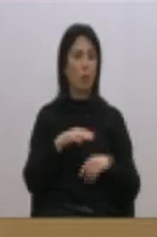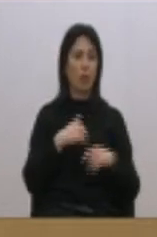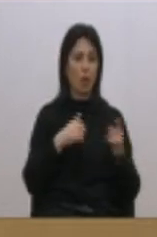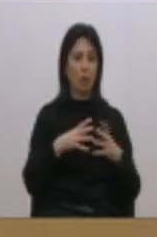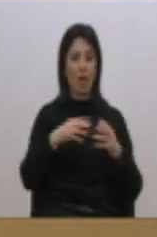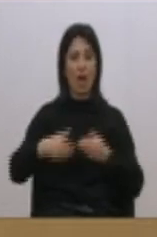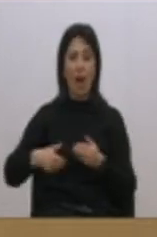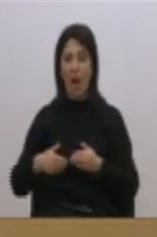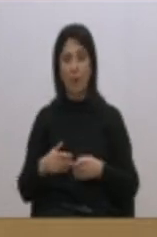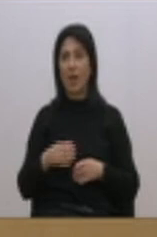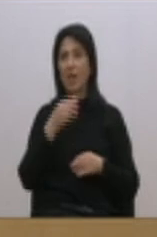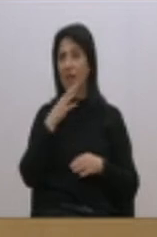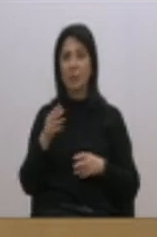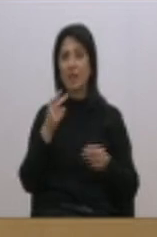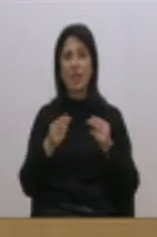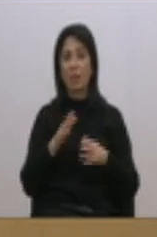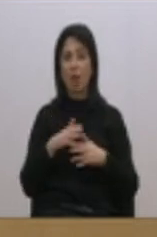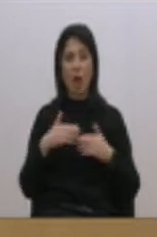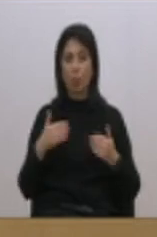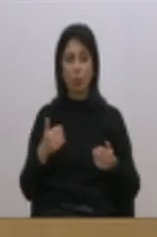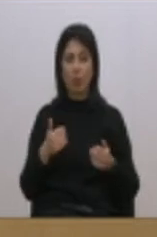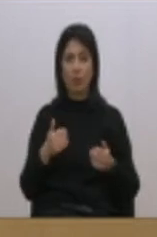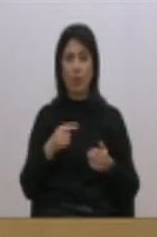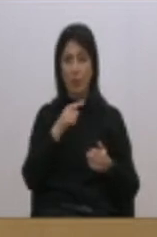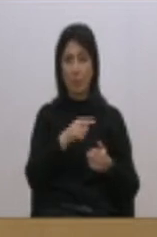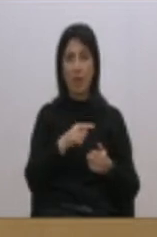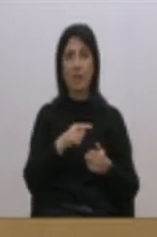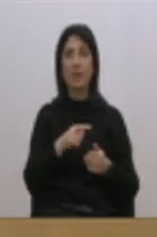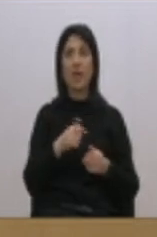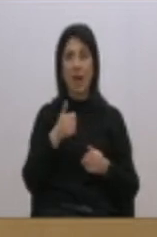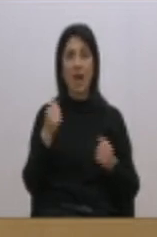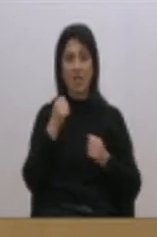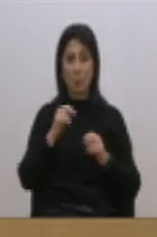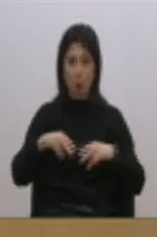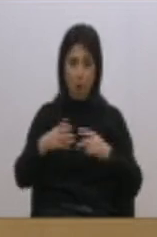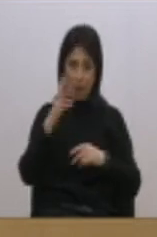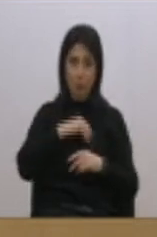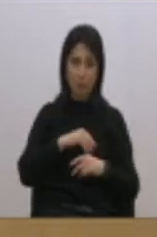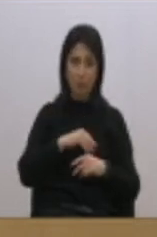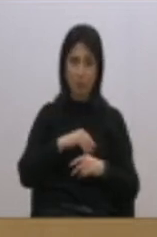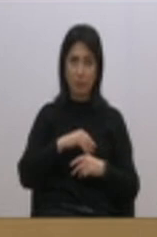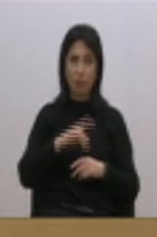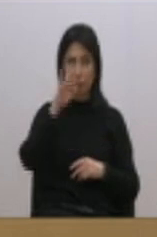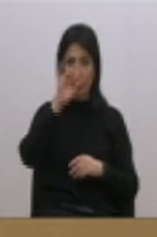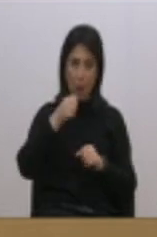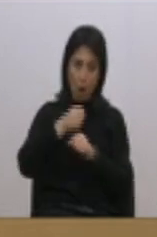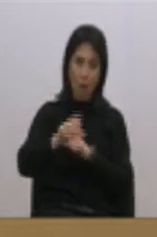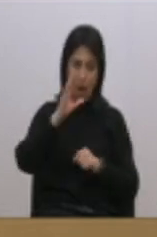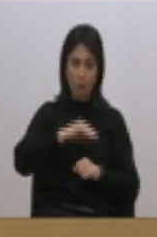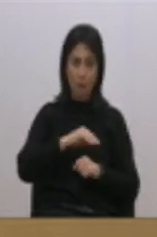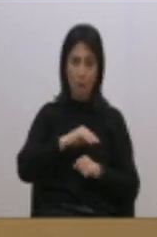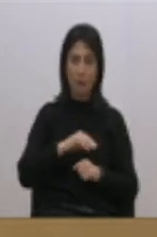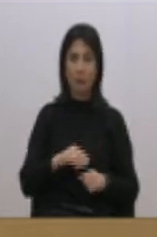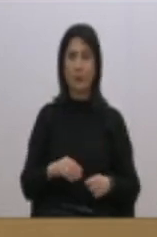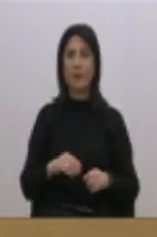რაგბის თუ ნებისმიერი სხვა თამაში, მათ გახდიან კარგ სპორტსმენებად, გახდიან ჩემპიონებად.